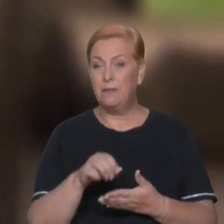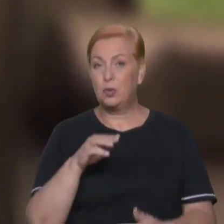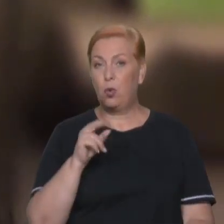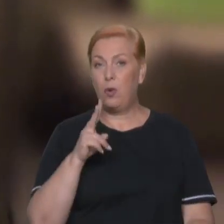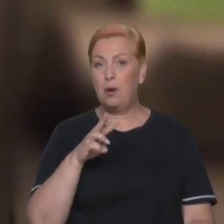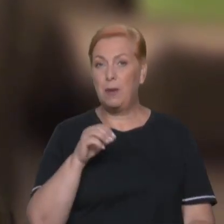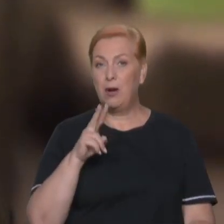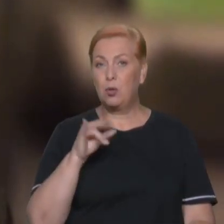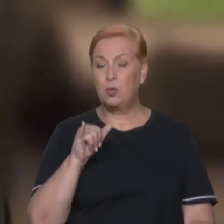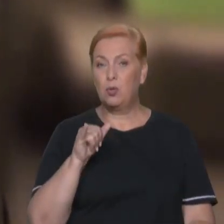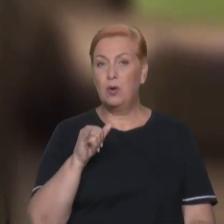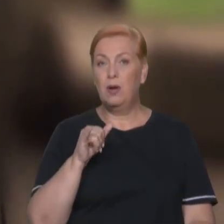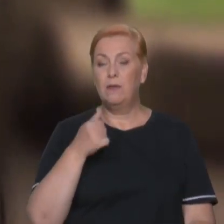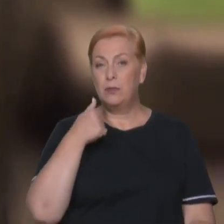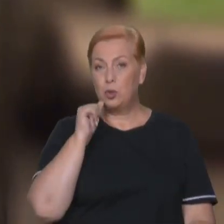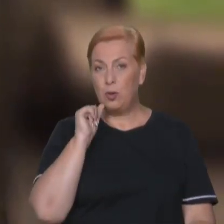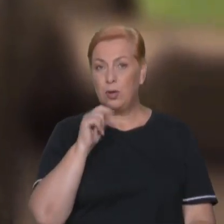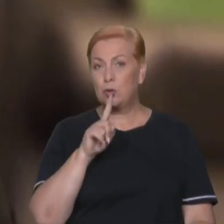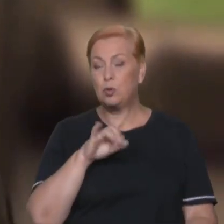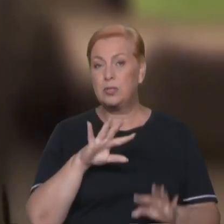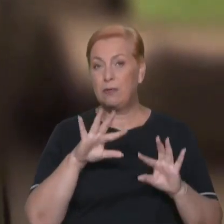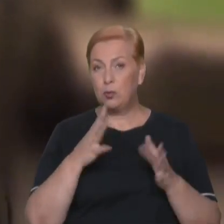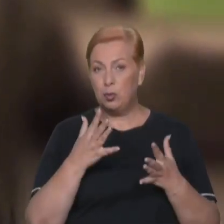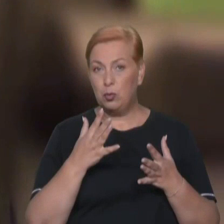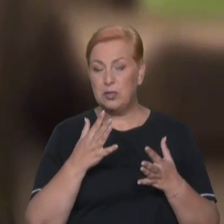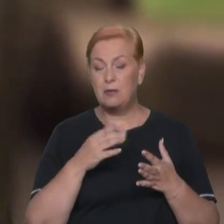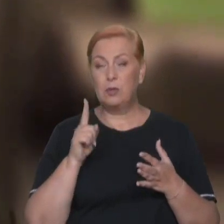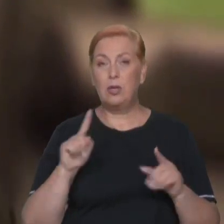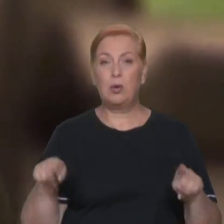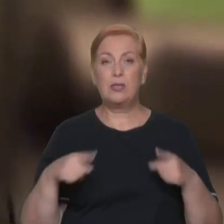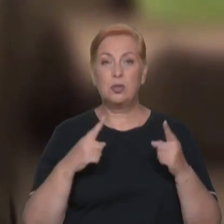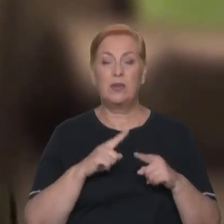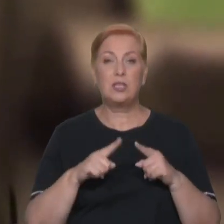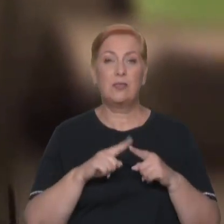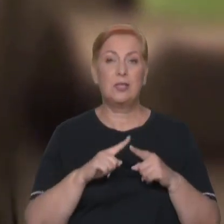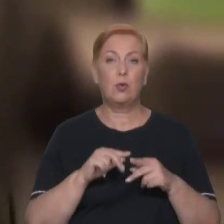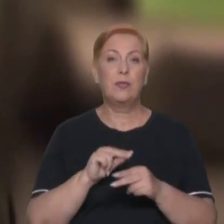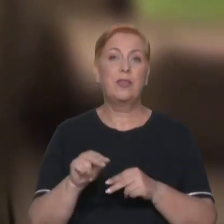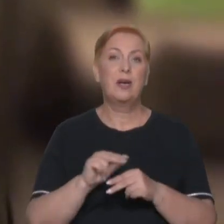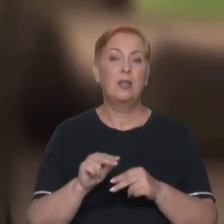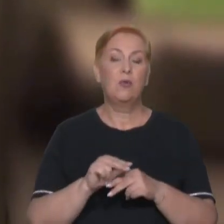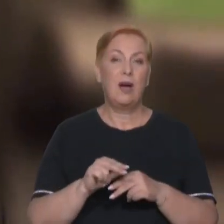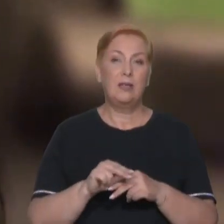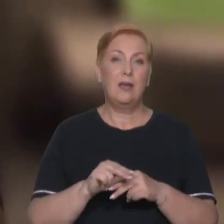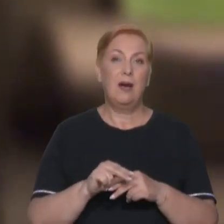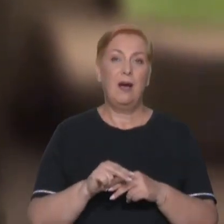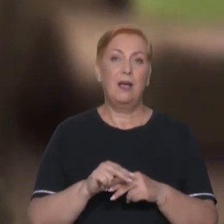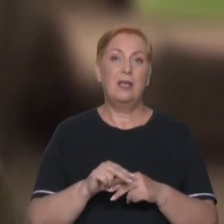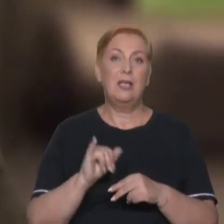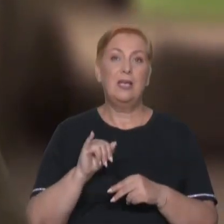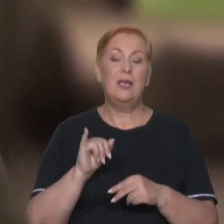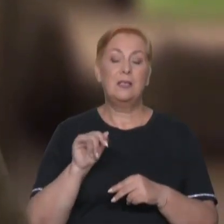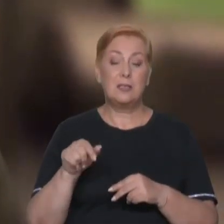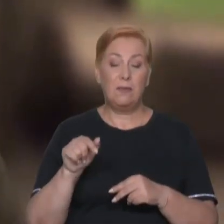рашистів на полігоні який вони влаштували для тренування швидкого тренування своїх військових і звідти десятками